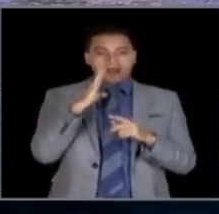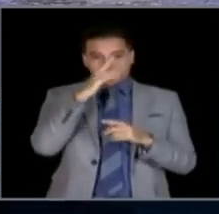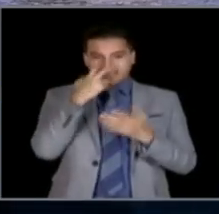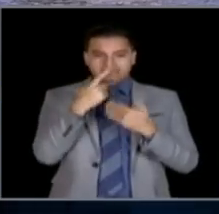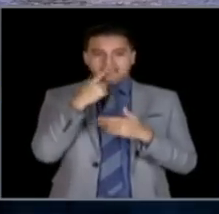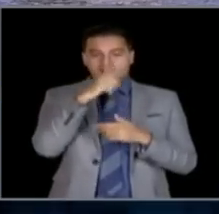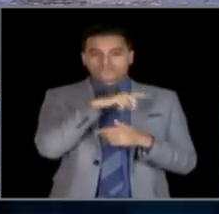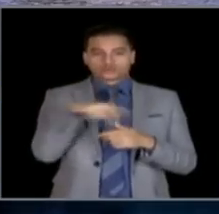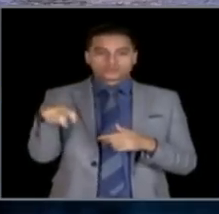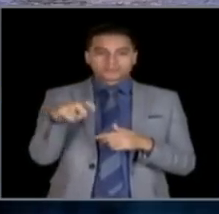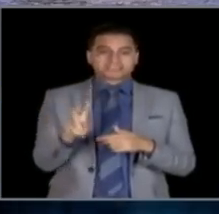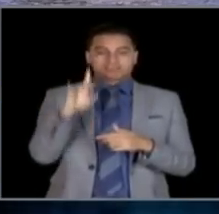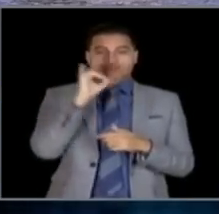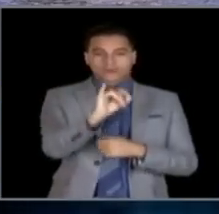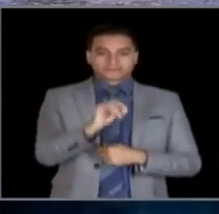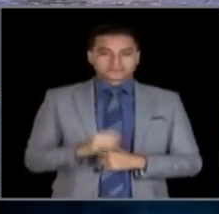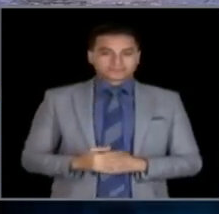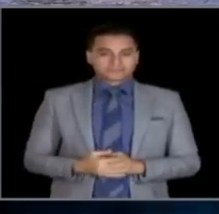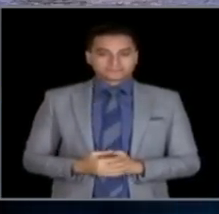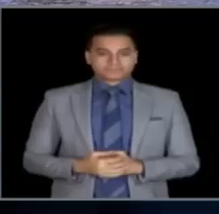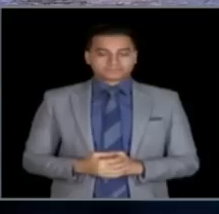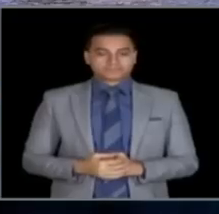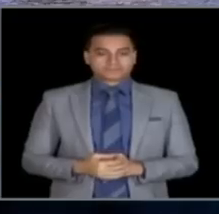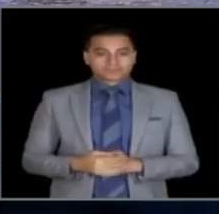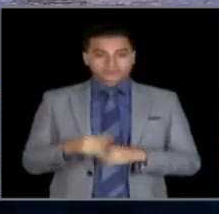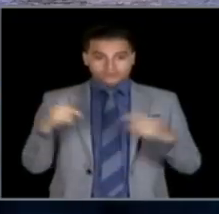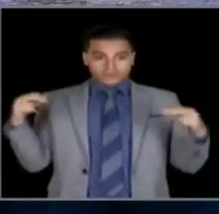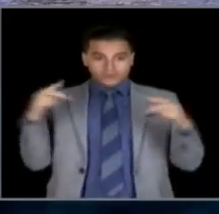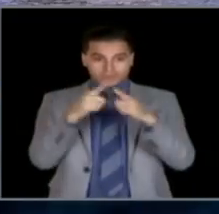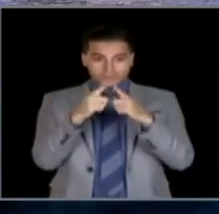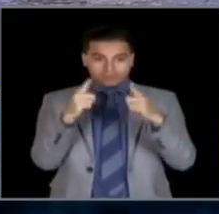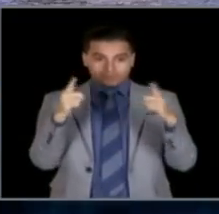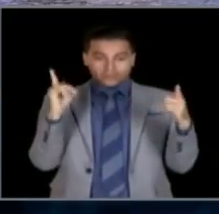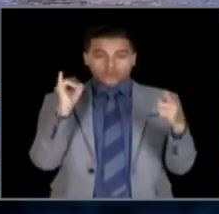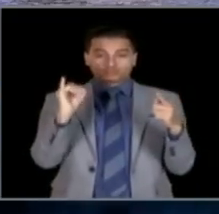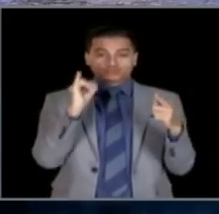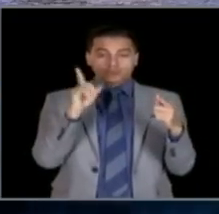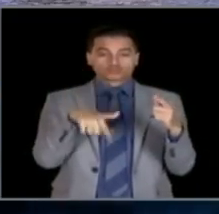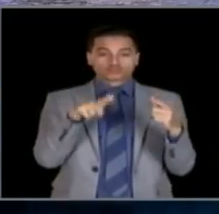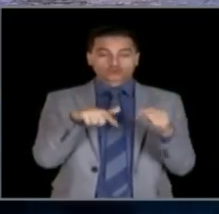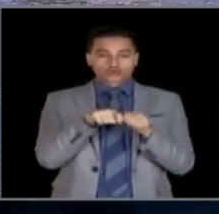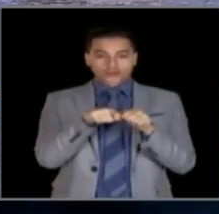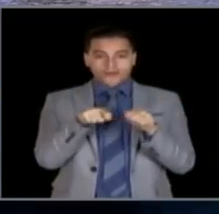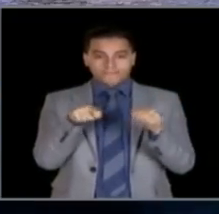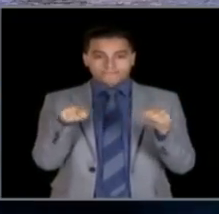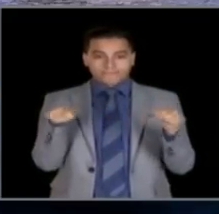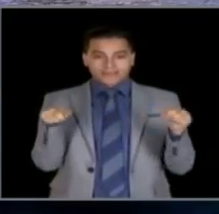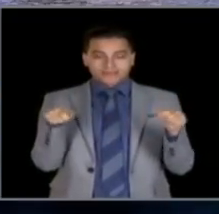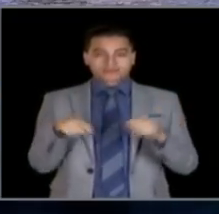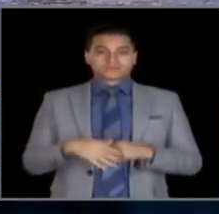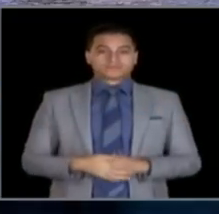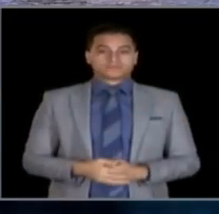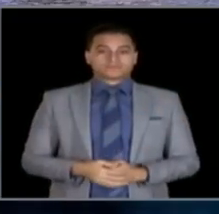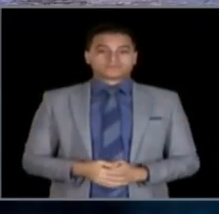سنة 1857؟ طول الجسر حوالي 516